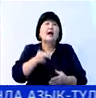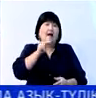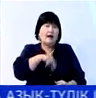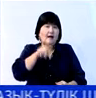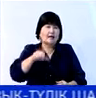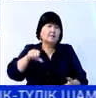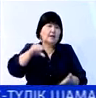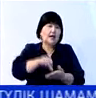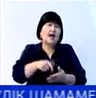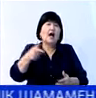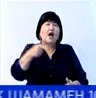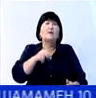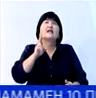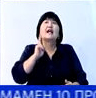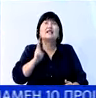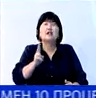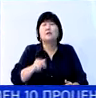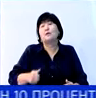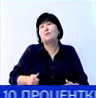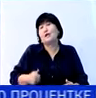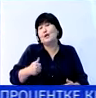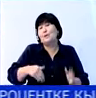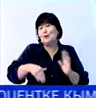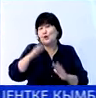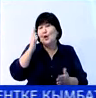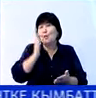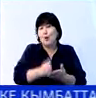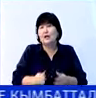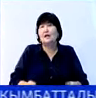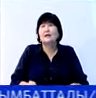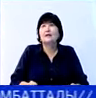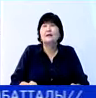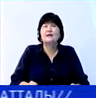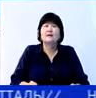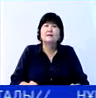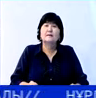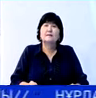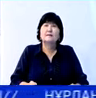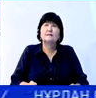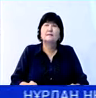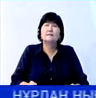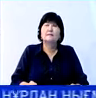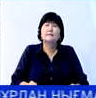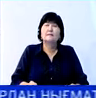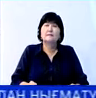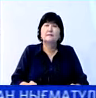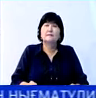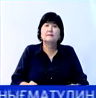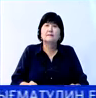қызметкерлер қатарынан Ғабит Қыздарбековтің мерейі үстем болды. Елдес Әбділда, Сырым Өтеген, Төрехан Қожахметов, Қызылорда